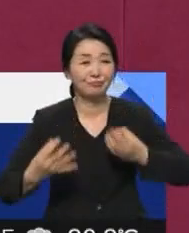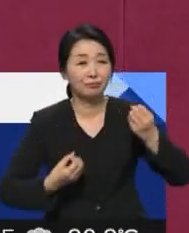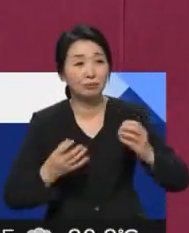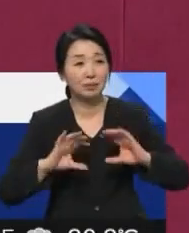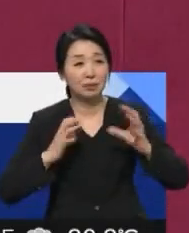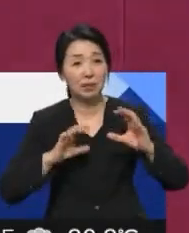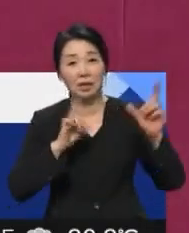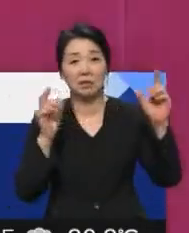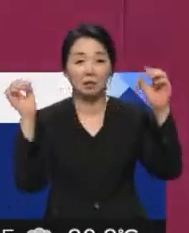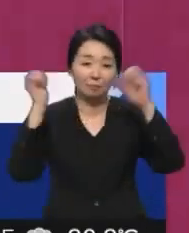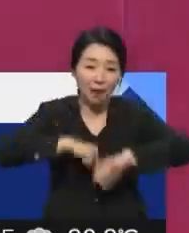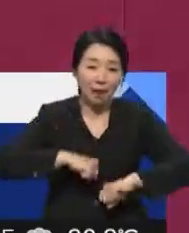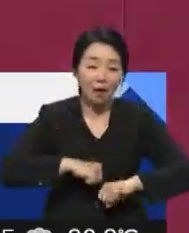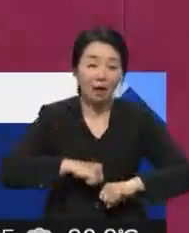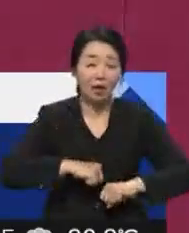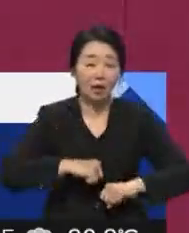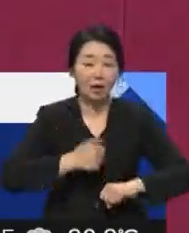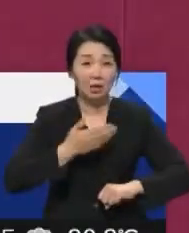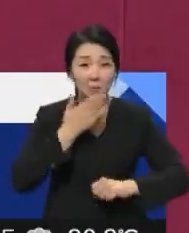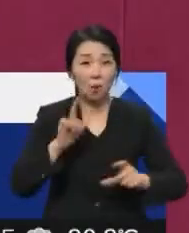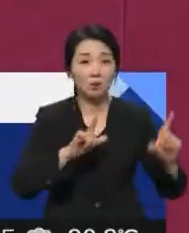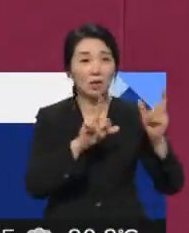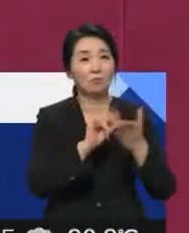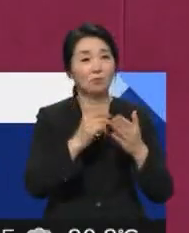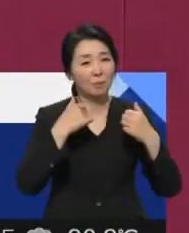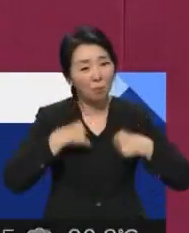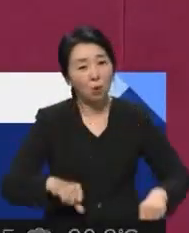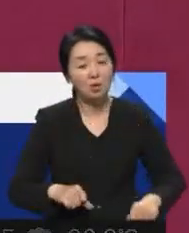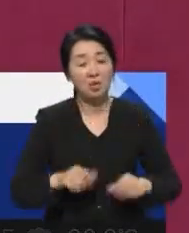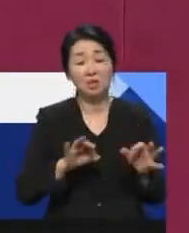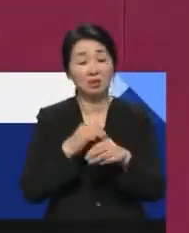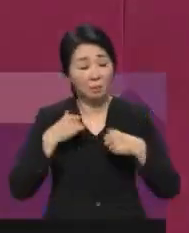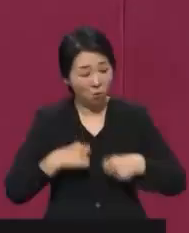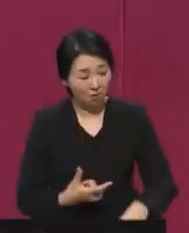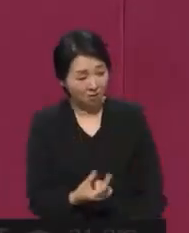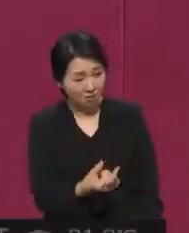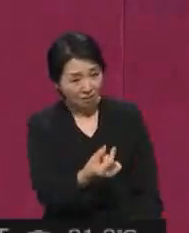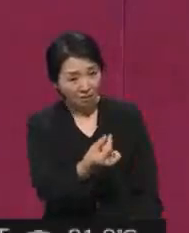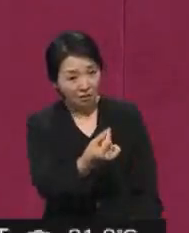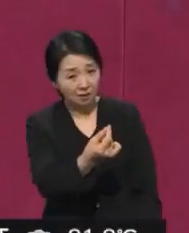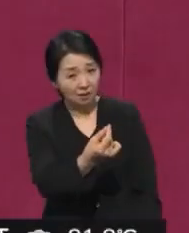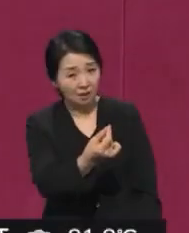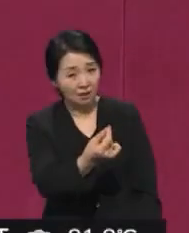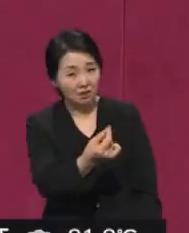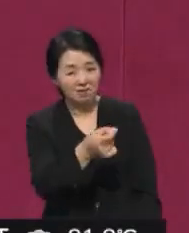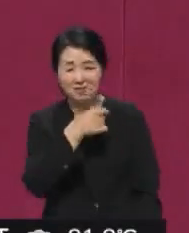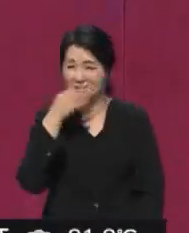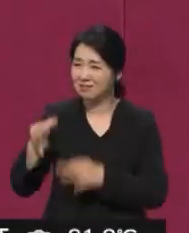살림 망쳤던 민생 포기, 경제 포기했지 않습니까?